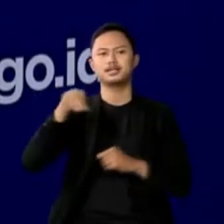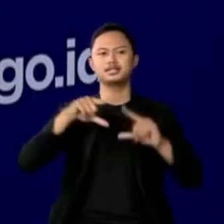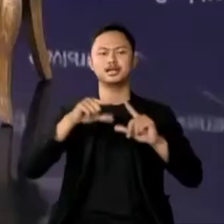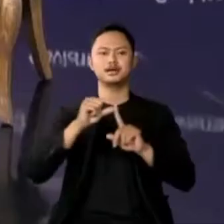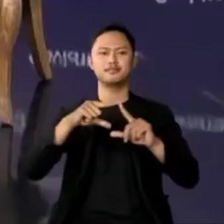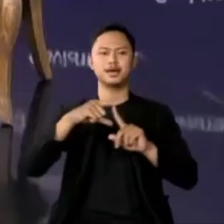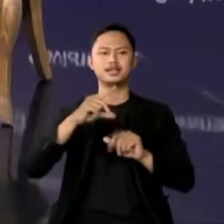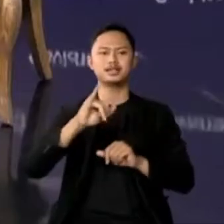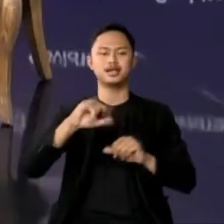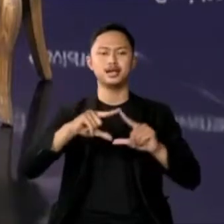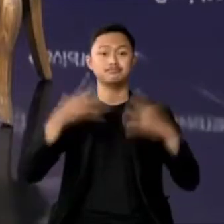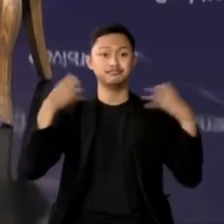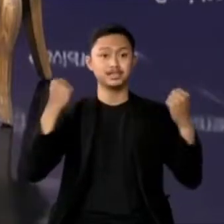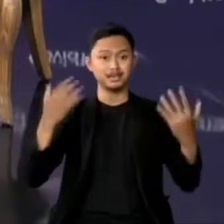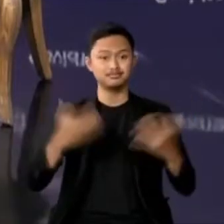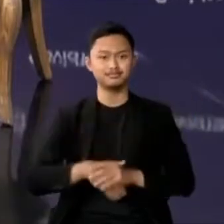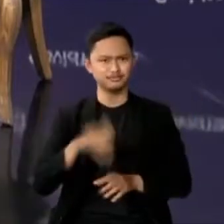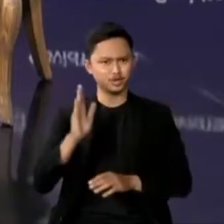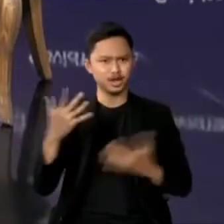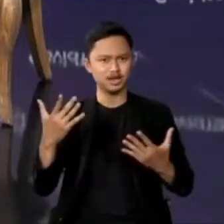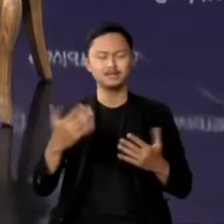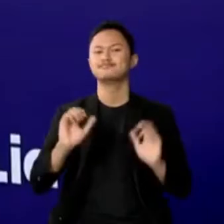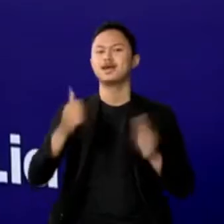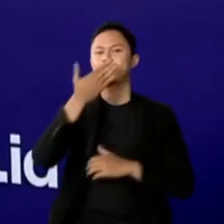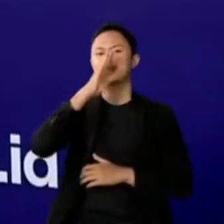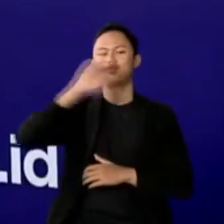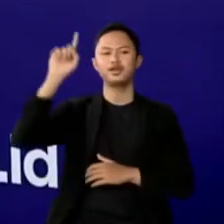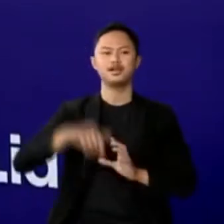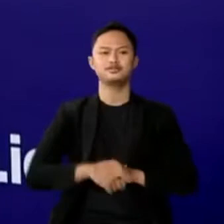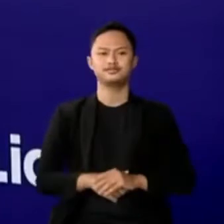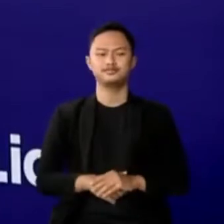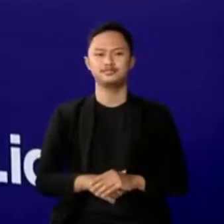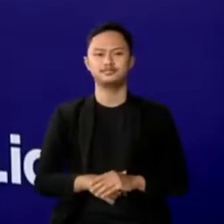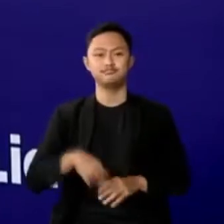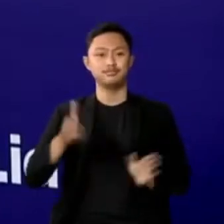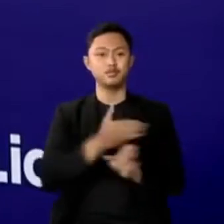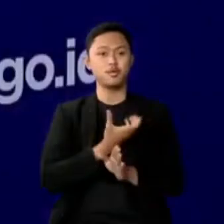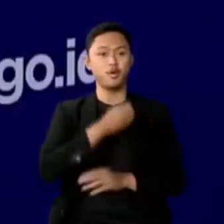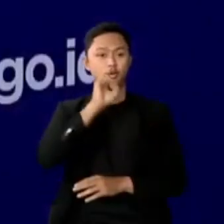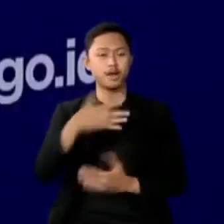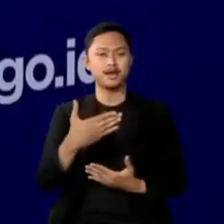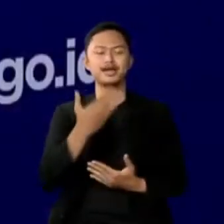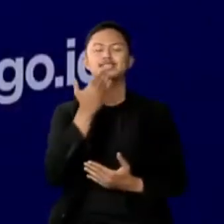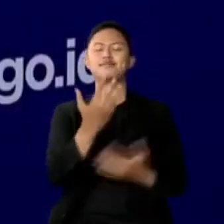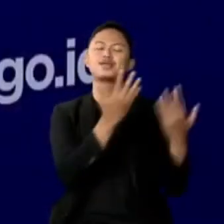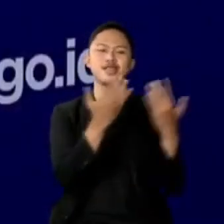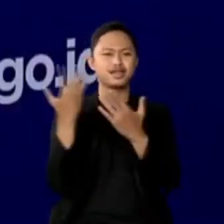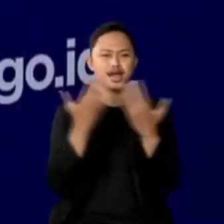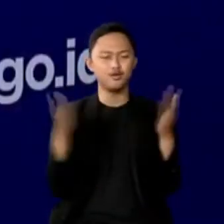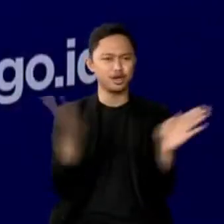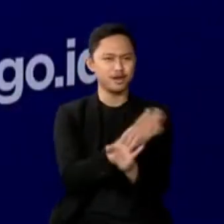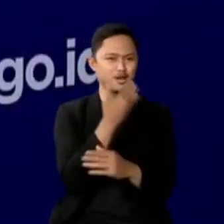Bagaimana Fariza kabarnya Sudah sehat pak Arif Billah sehat ini saya sebelumnya juga pengen ngucapin selamat ulang tahun ya Pak kemarin ulang